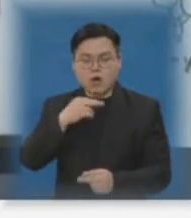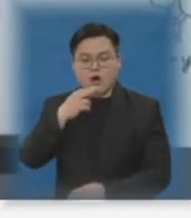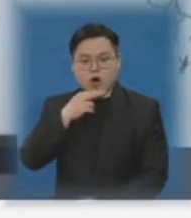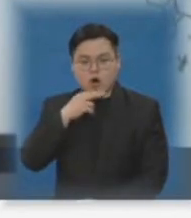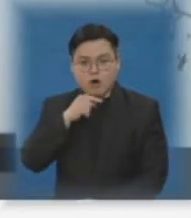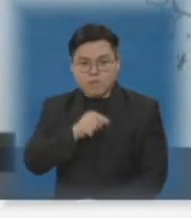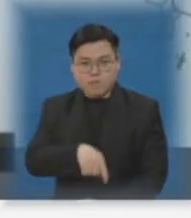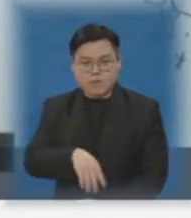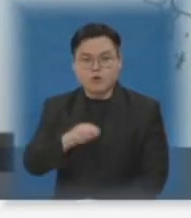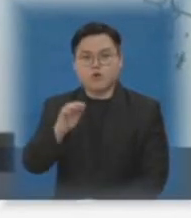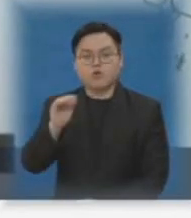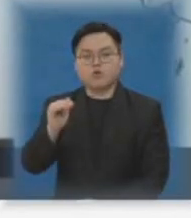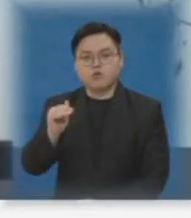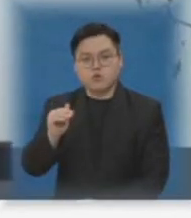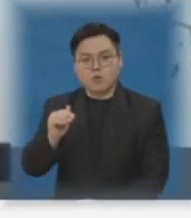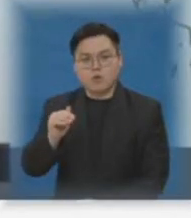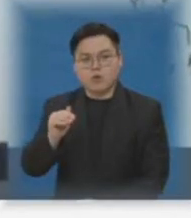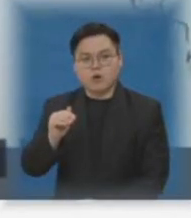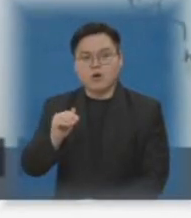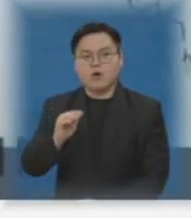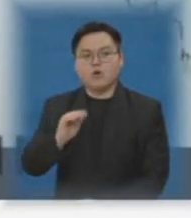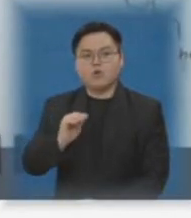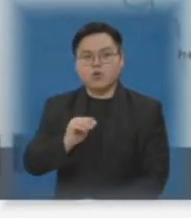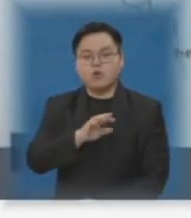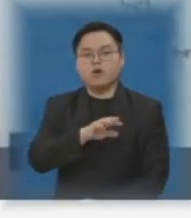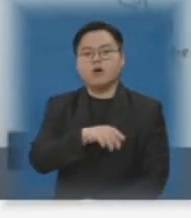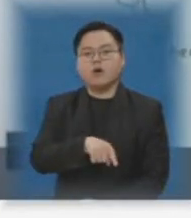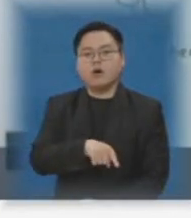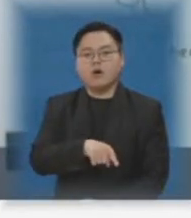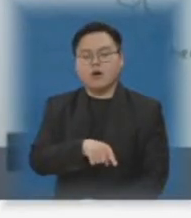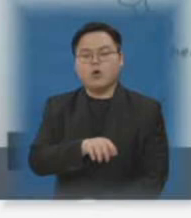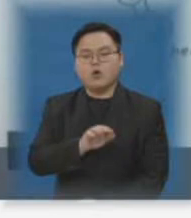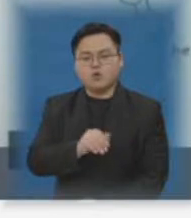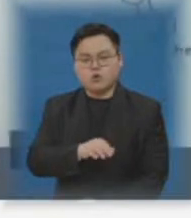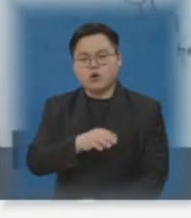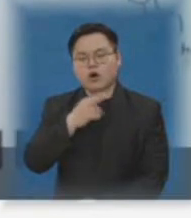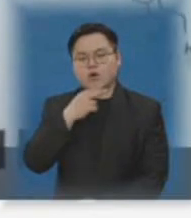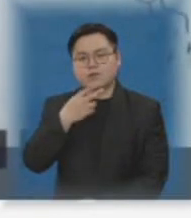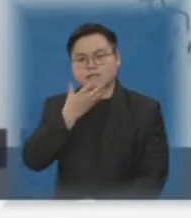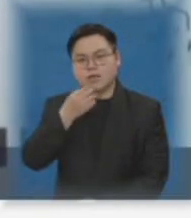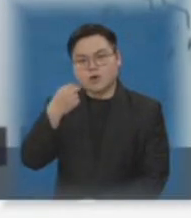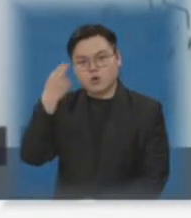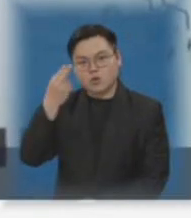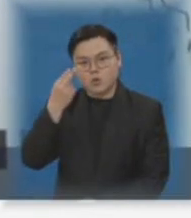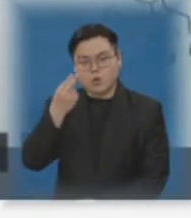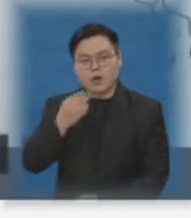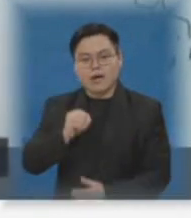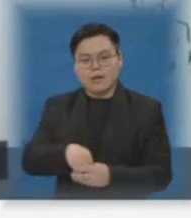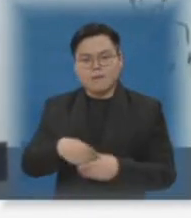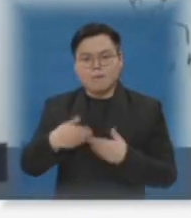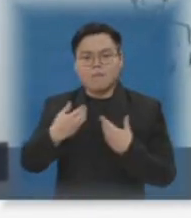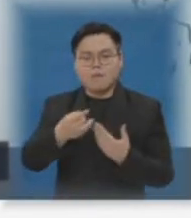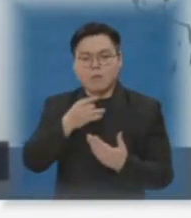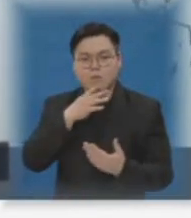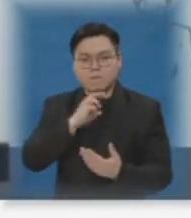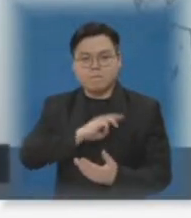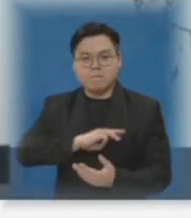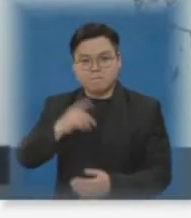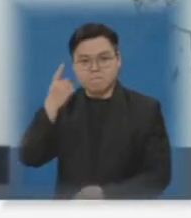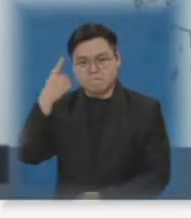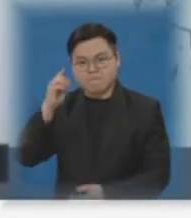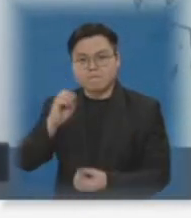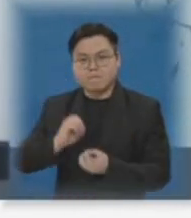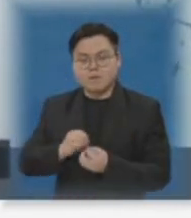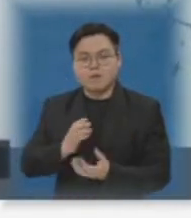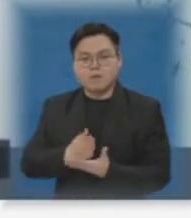охтуудтай өсвөр насны энэ охтуудтай ингэж сайхан дурсамж үлдээхэд бол энэ арга хэмжээг санаачилж ингээ өнөөдөр зохион байгуулж байна.